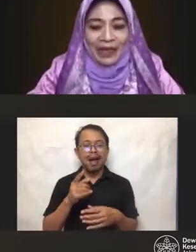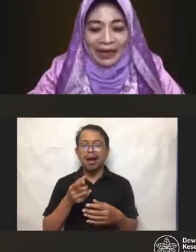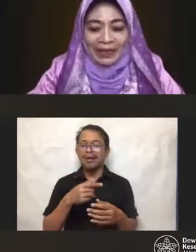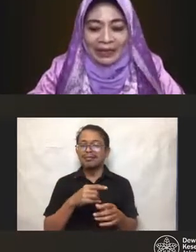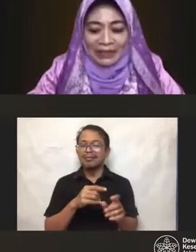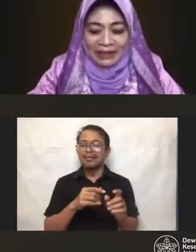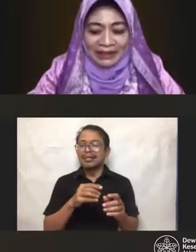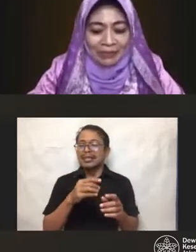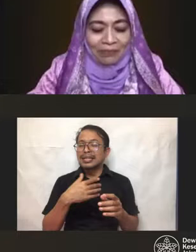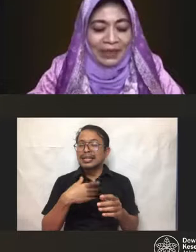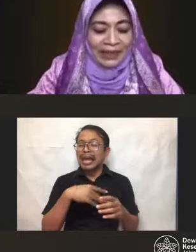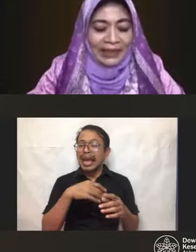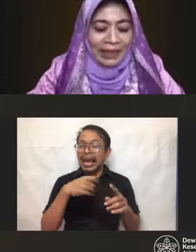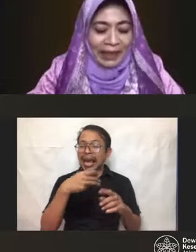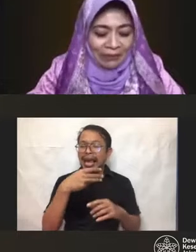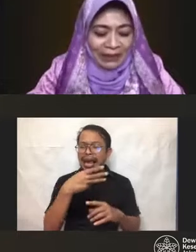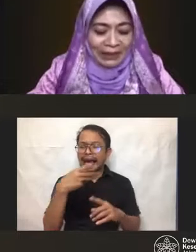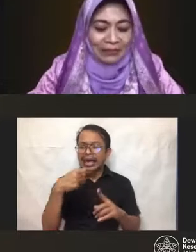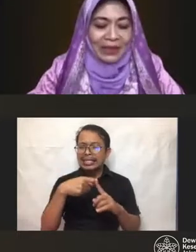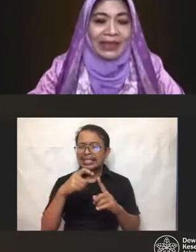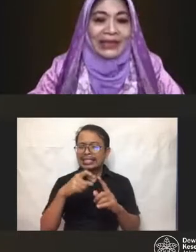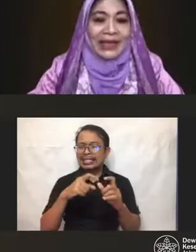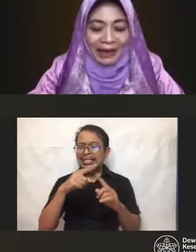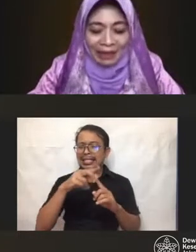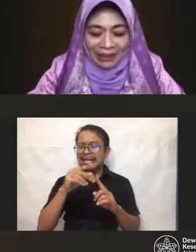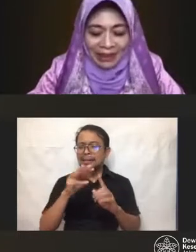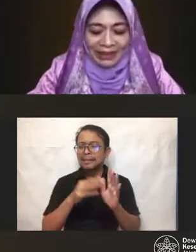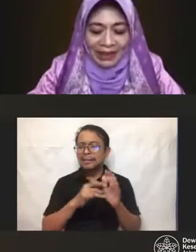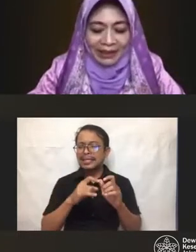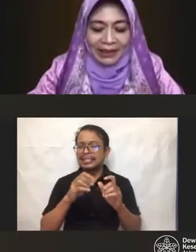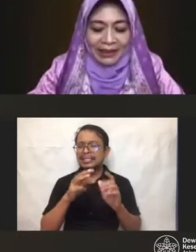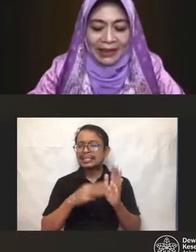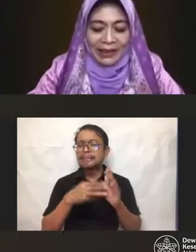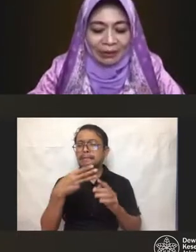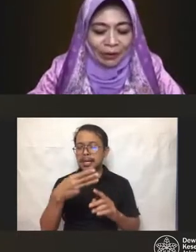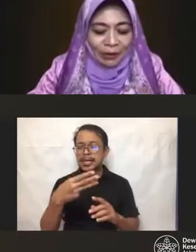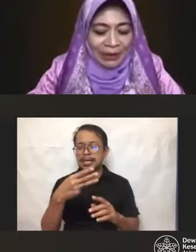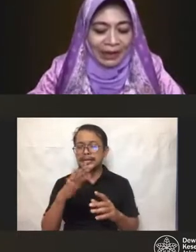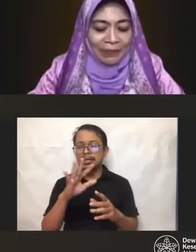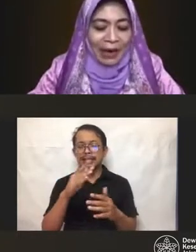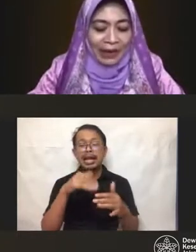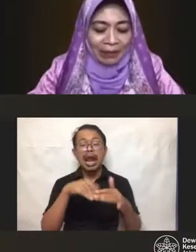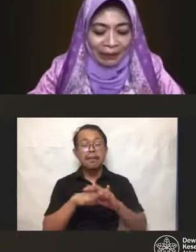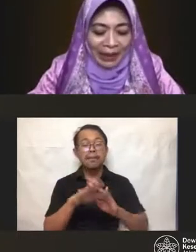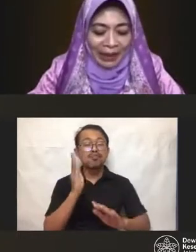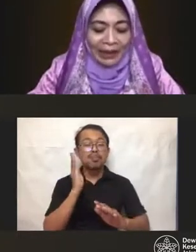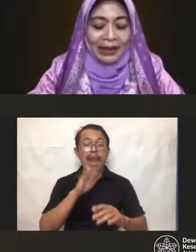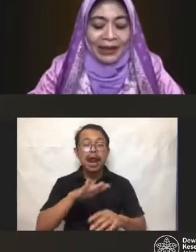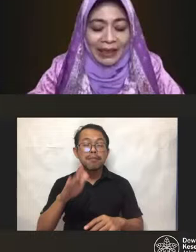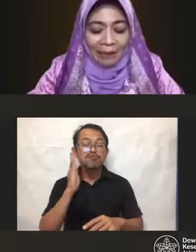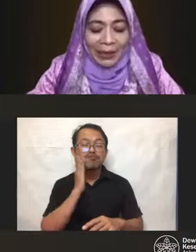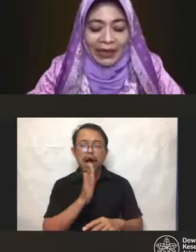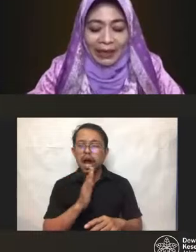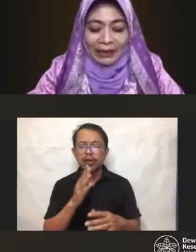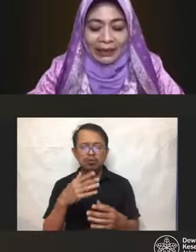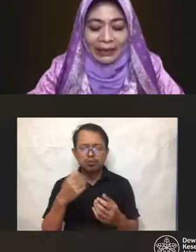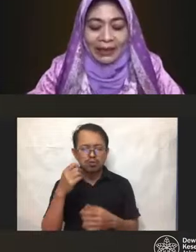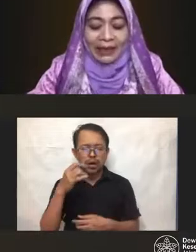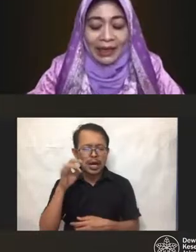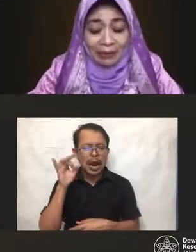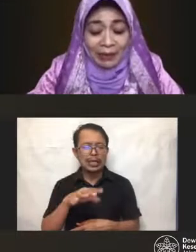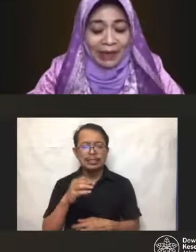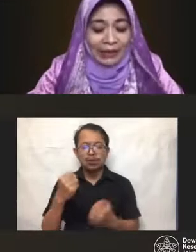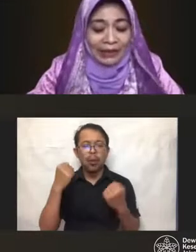dan ujaran kebencian beredar sangat masif di kalangan milenial, sehingga mengubah cara beragama mereka yang pada